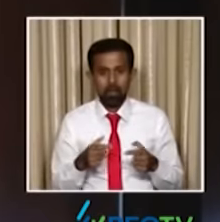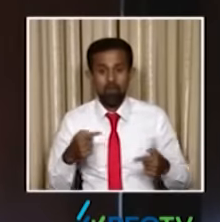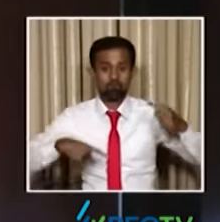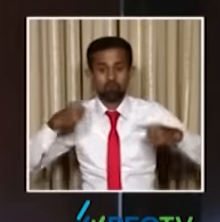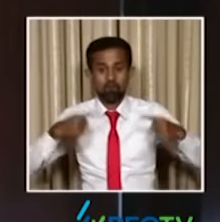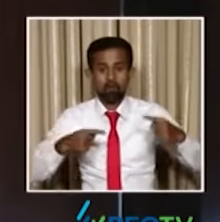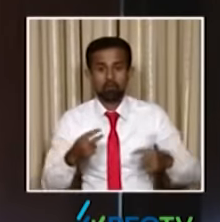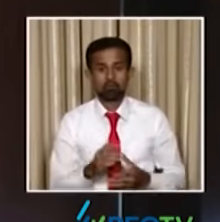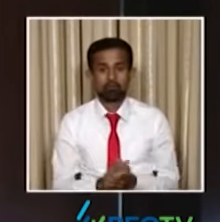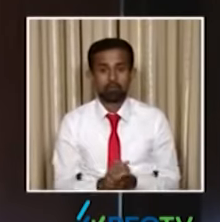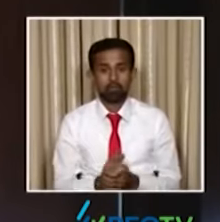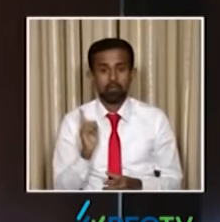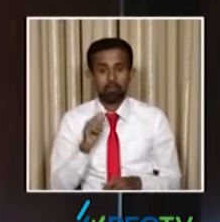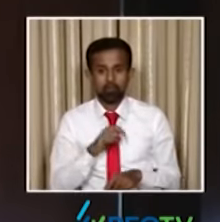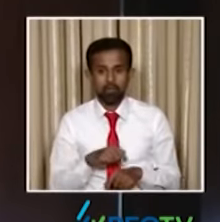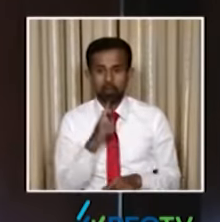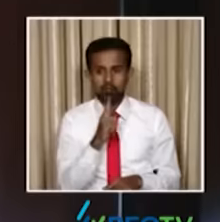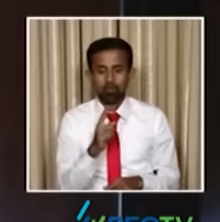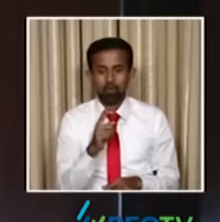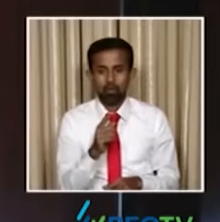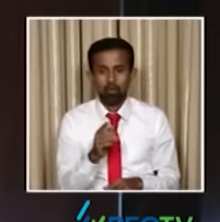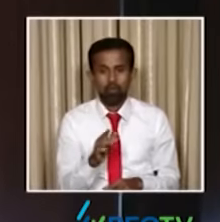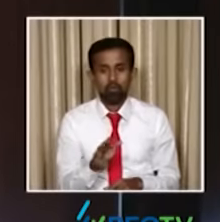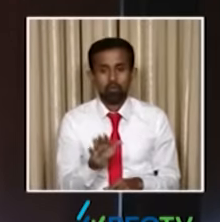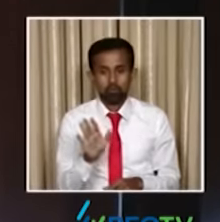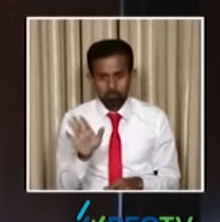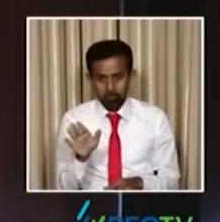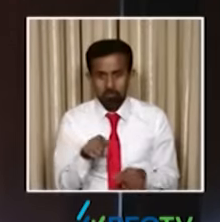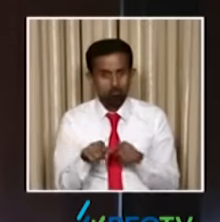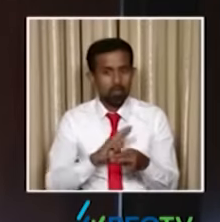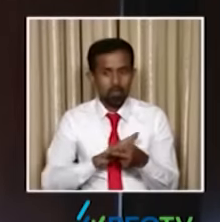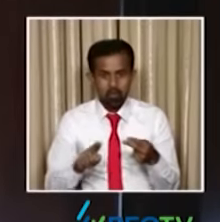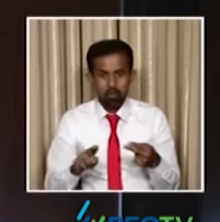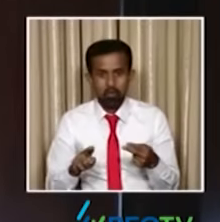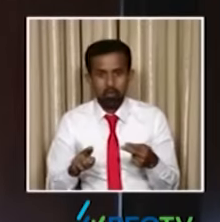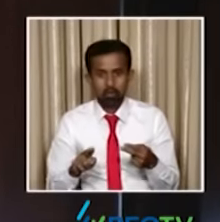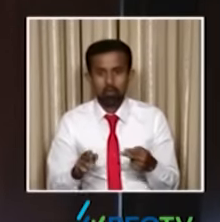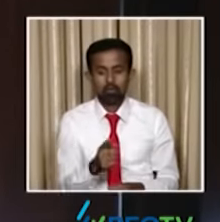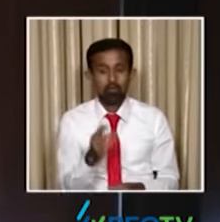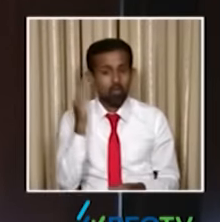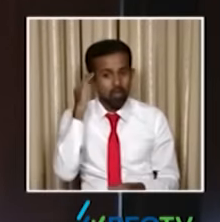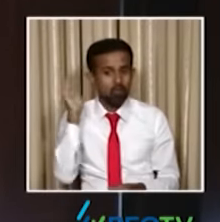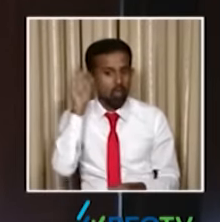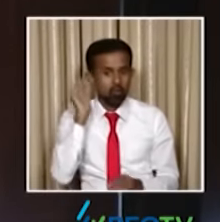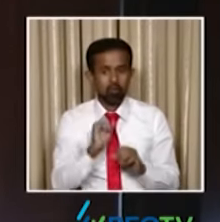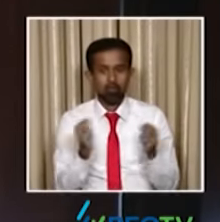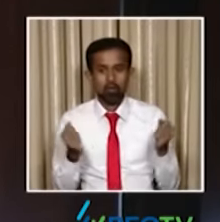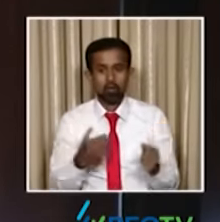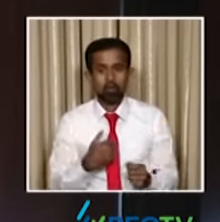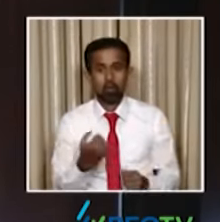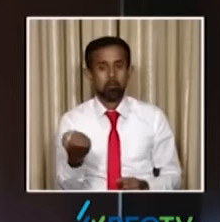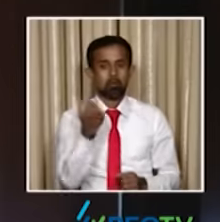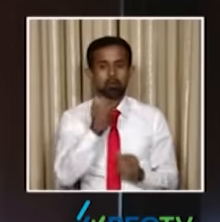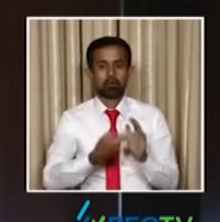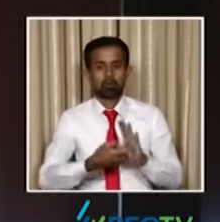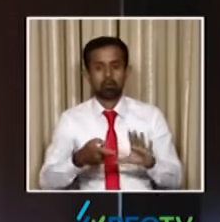කරගෙන තිබුණා. ඉතින් ඒ අවස්ථානුකූලව මම කිව්වා මන්ත්‍රීතුමිය කරුණාකරලා මේ වගේ දේවල් කරන්න එපා. එතුමීට යන්නේ කියලා. එතුමී ඊට පස්සේ මට පහර දෙන්න උත්සාහ